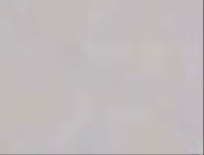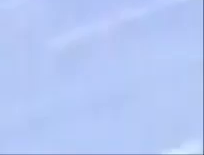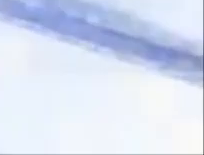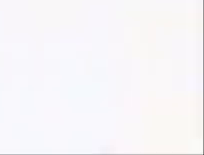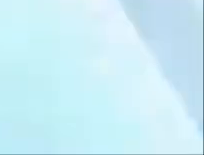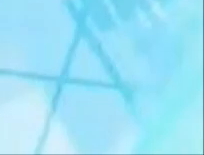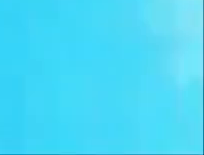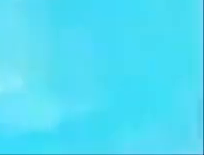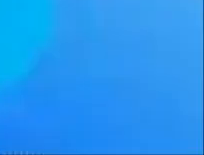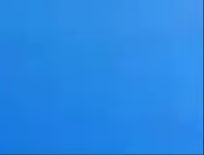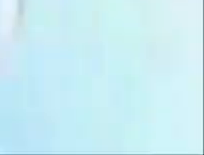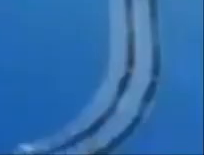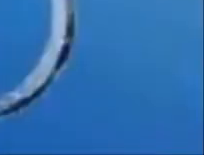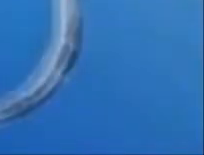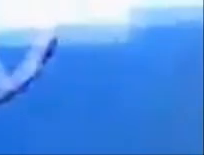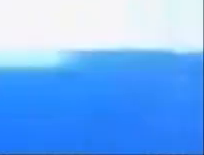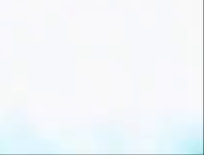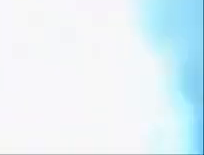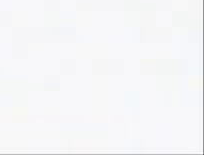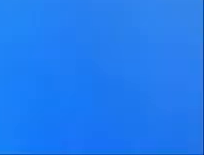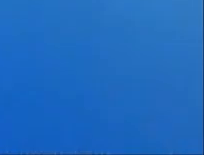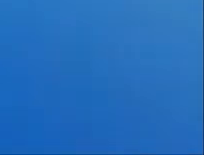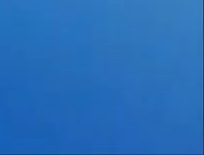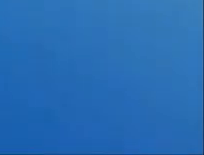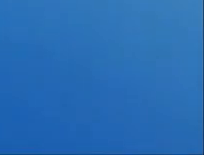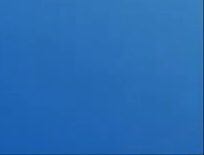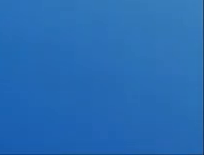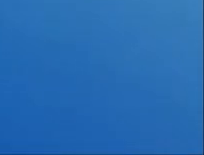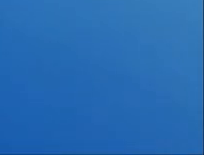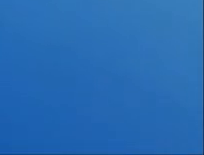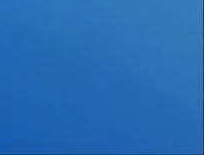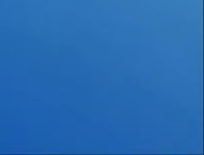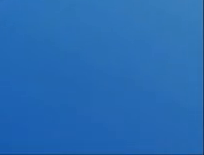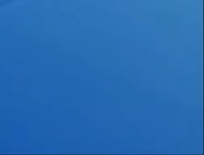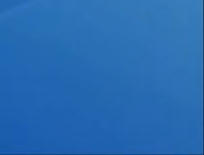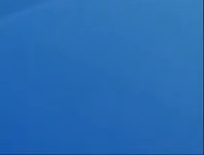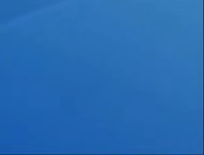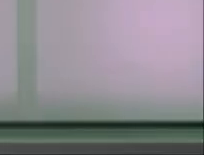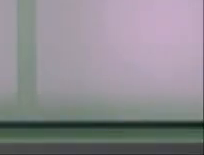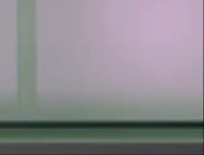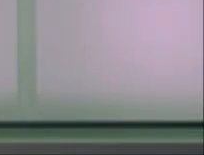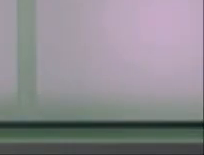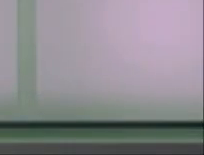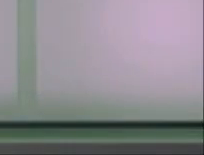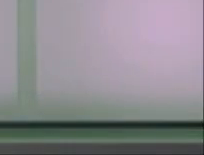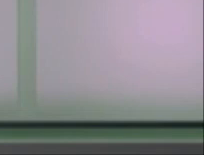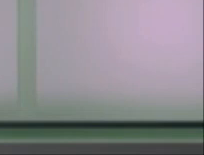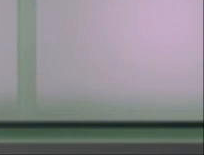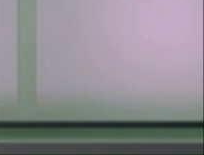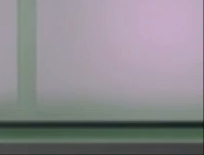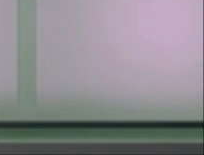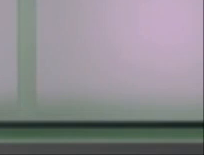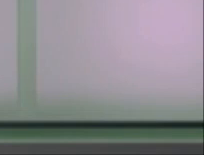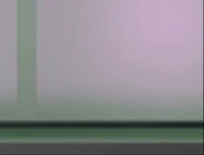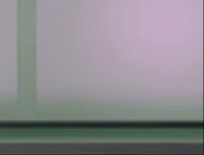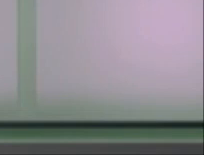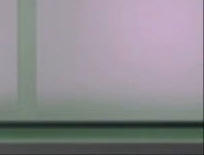mradi wa kuendeleza skimu za umwagiliaji za wakulima wadogo, ikiwa ni pamoja na skimu ya umwagiliaji ya